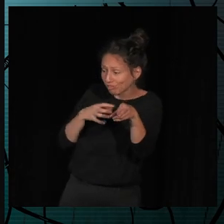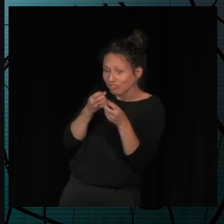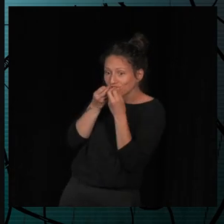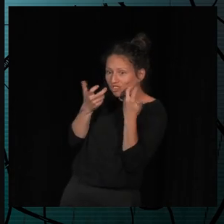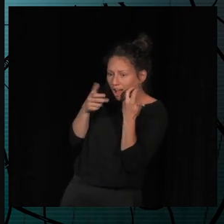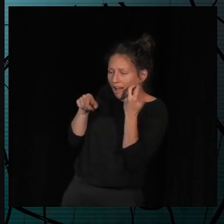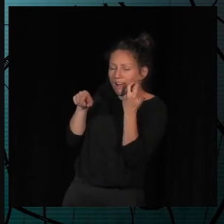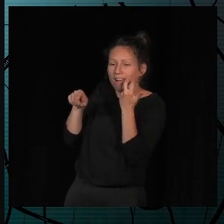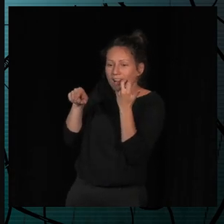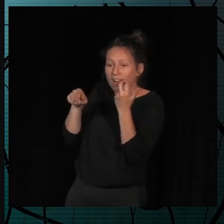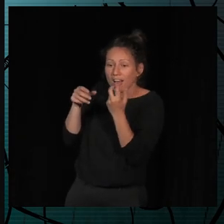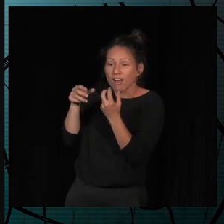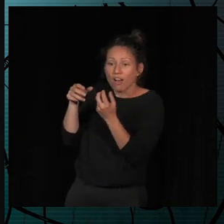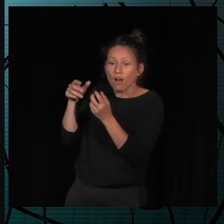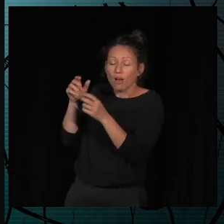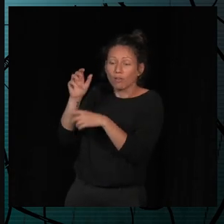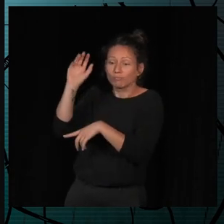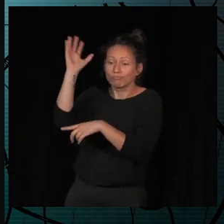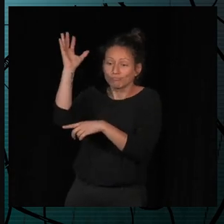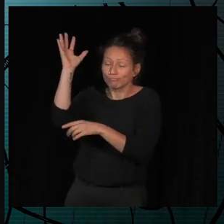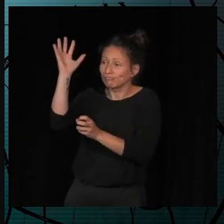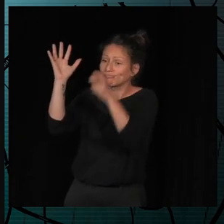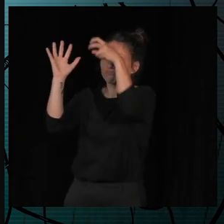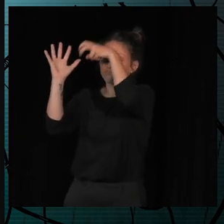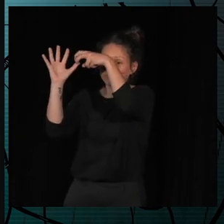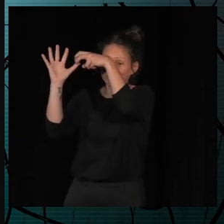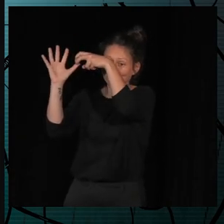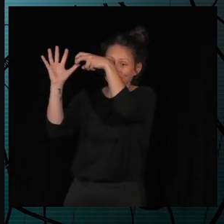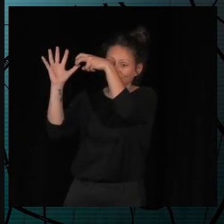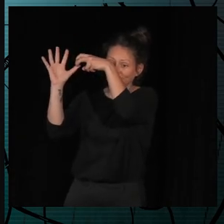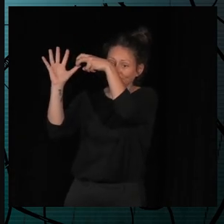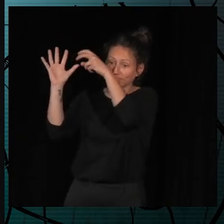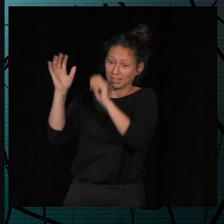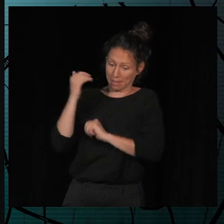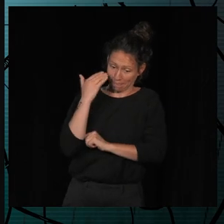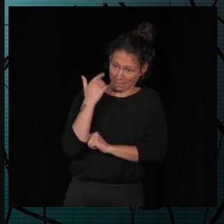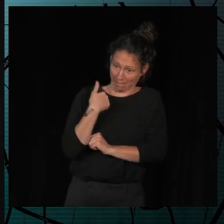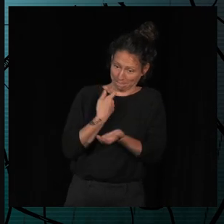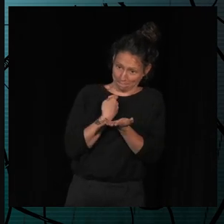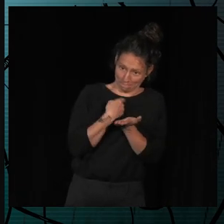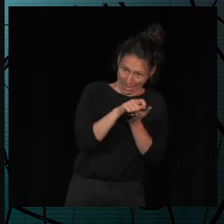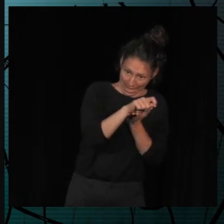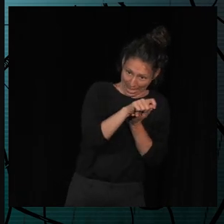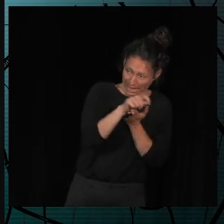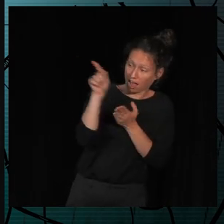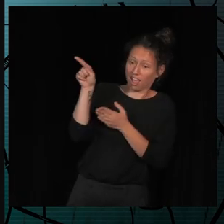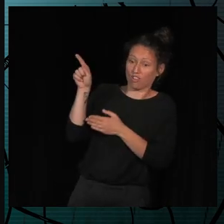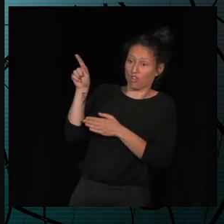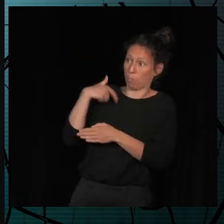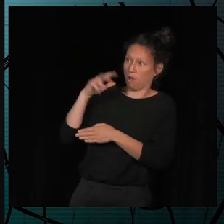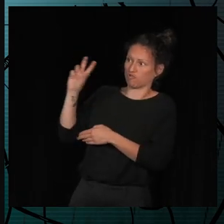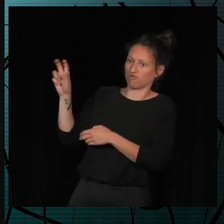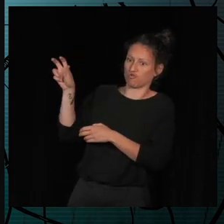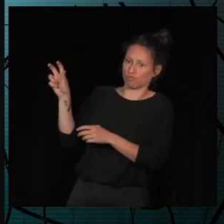une sur une une branche en payant je le sauvais si je ne payais pas il